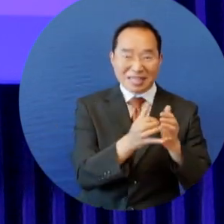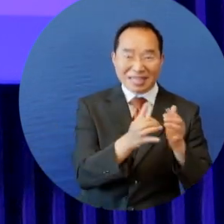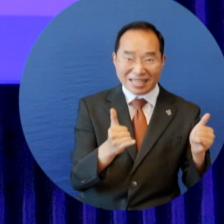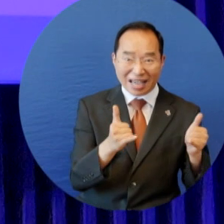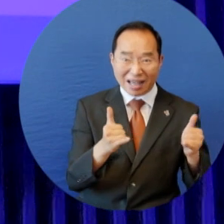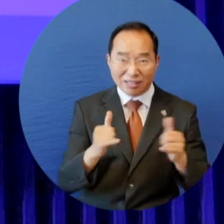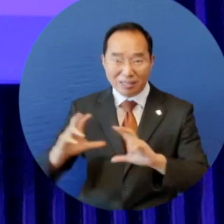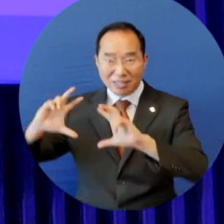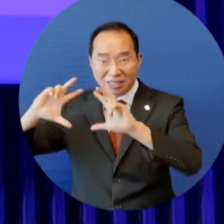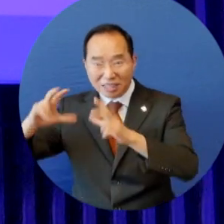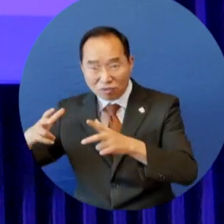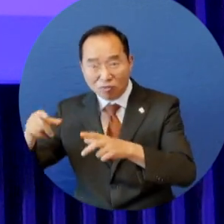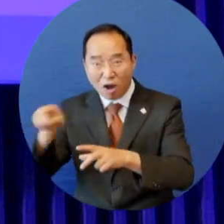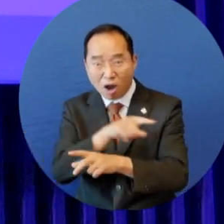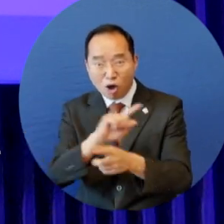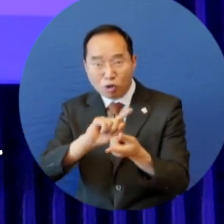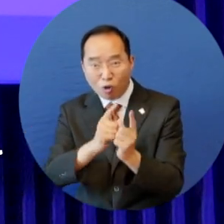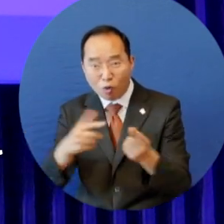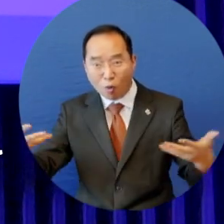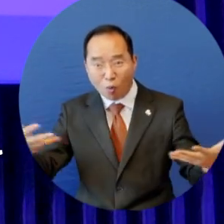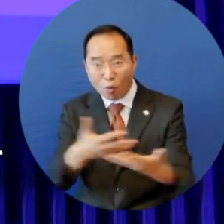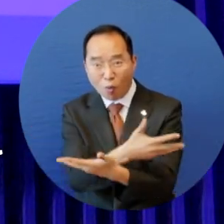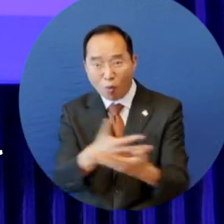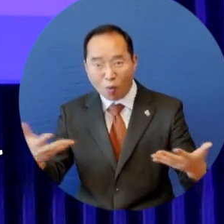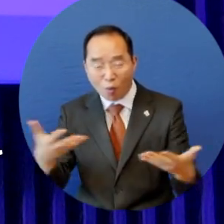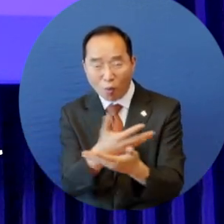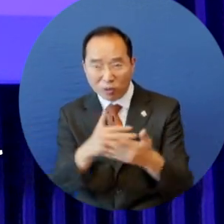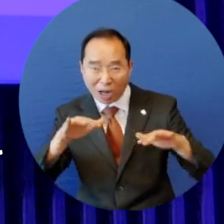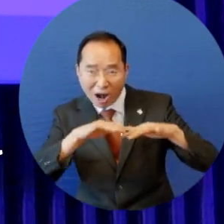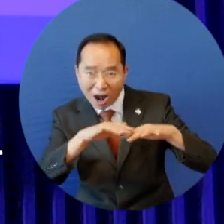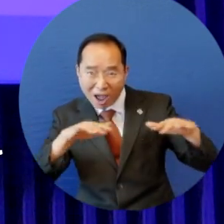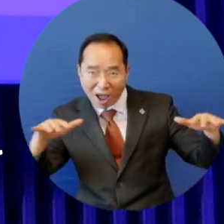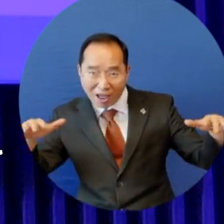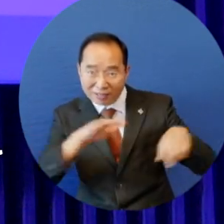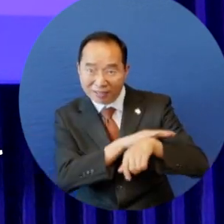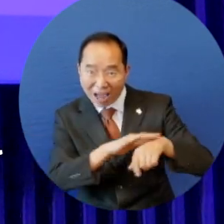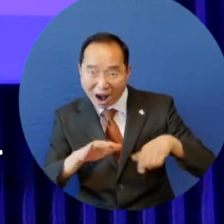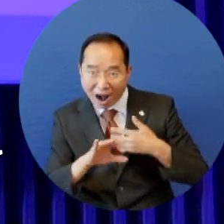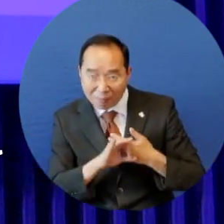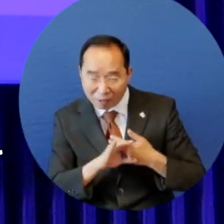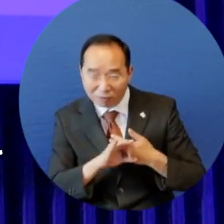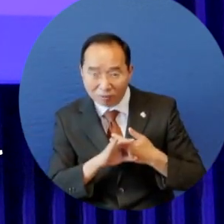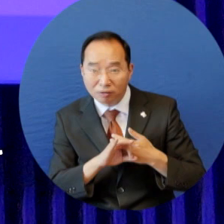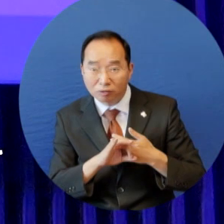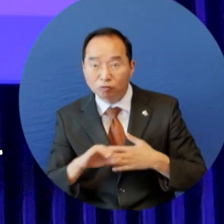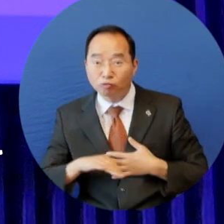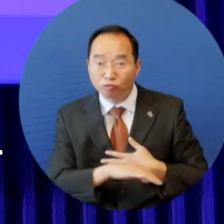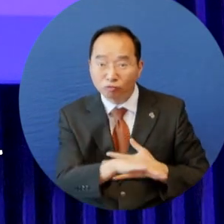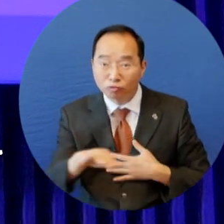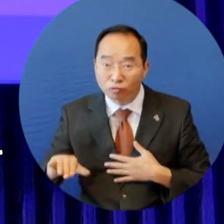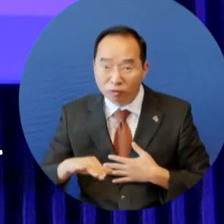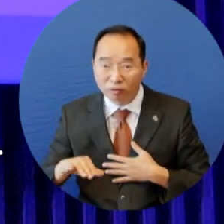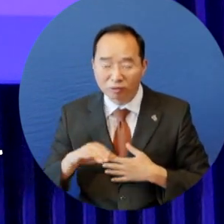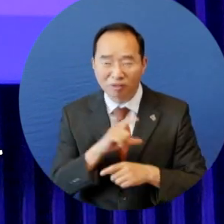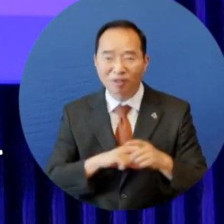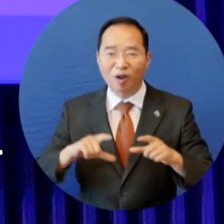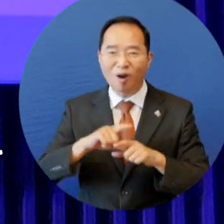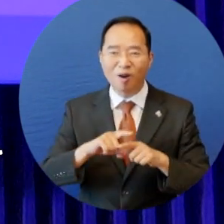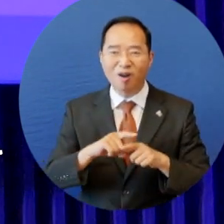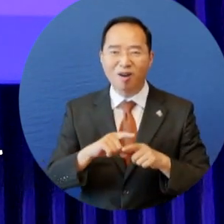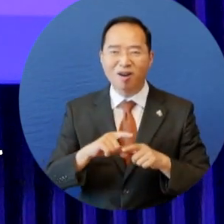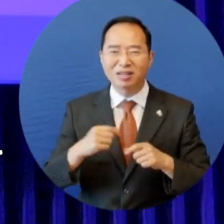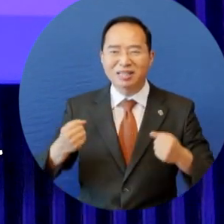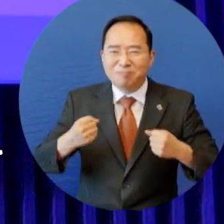인간이 지구와 함께 상호작용을 하면서 조화와 균형을 이루었다면 우리의 가이아는 아마